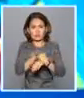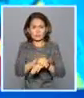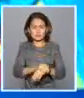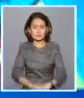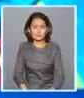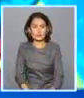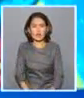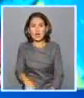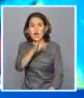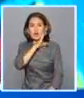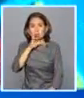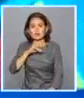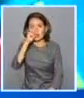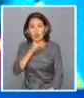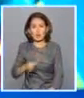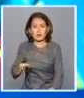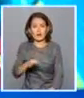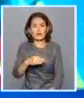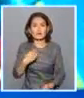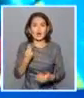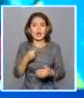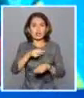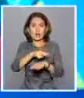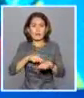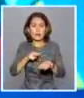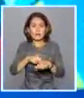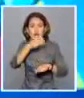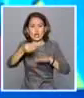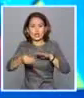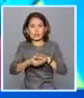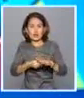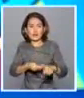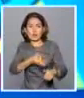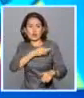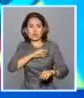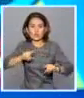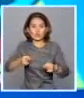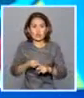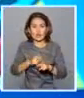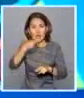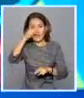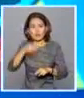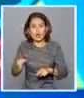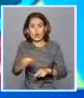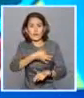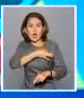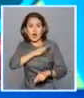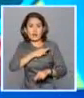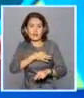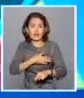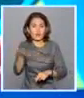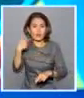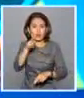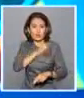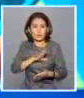Ел жаңалықтары. Солтүстік Қазақстан облысында қаржы полицейлері жемқор адвокатты ұстады. Күдікті облыстық адвокаттар алқасында жұмыс